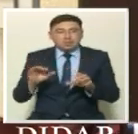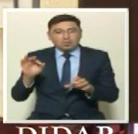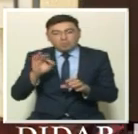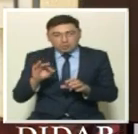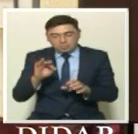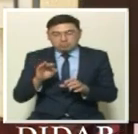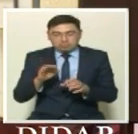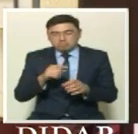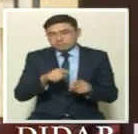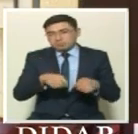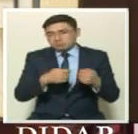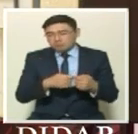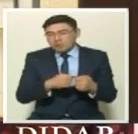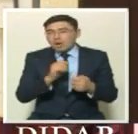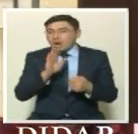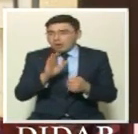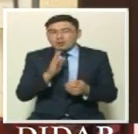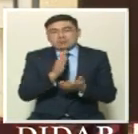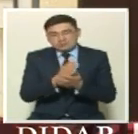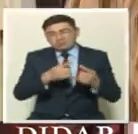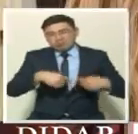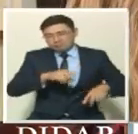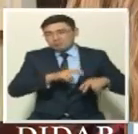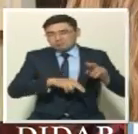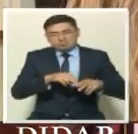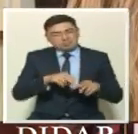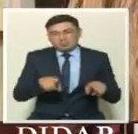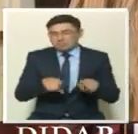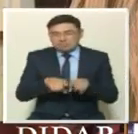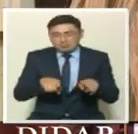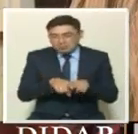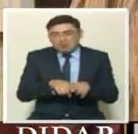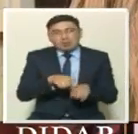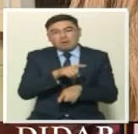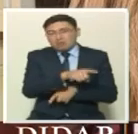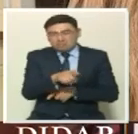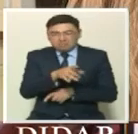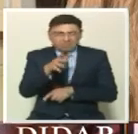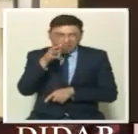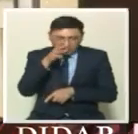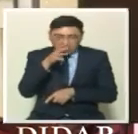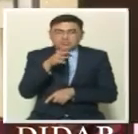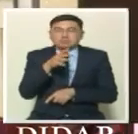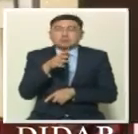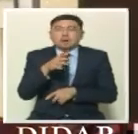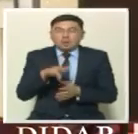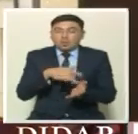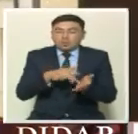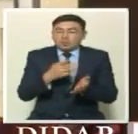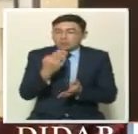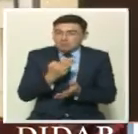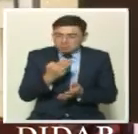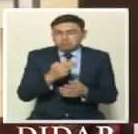административных правонарушениях. Однако строительные компании, осуществляющие строительство жилищных комплексов на территории города